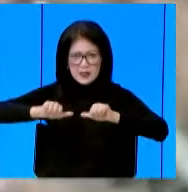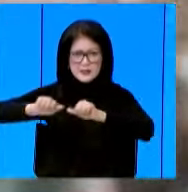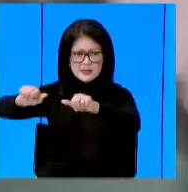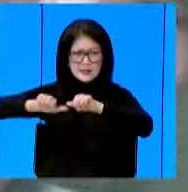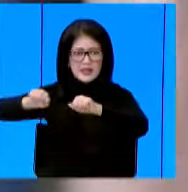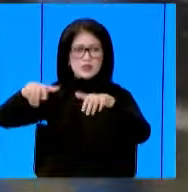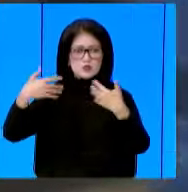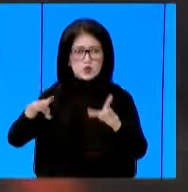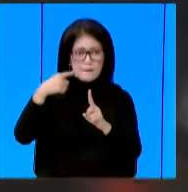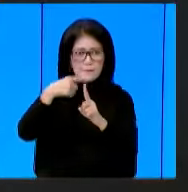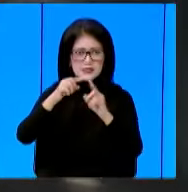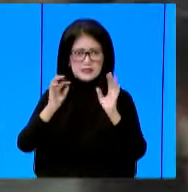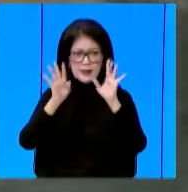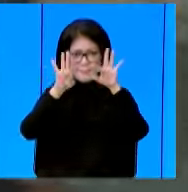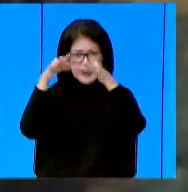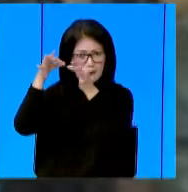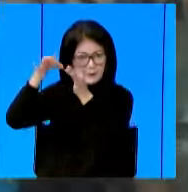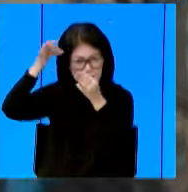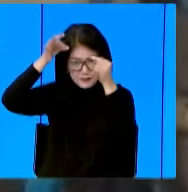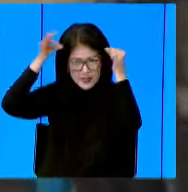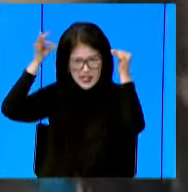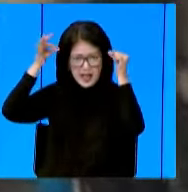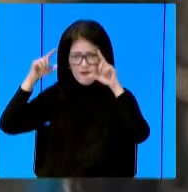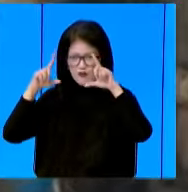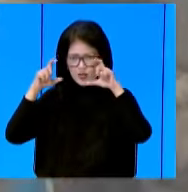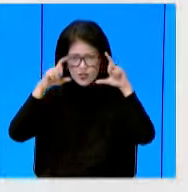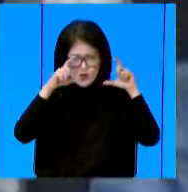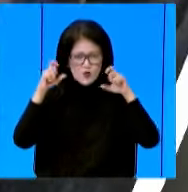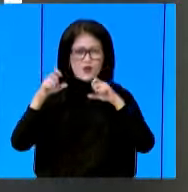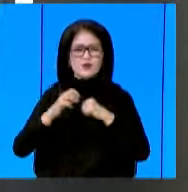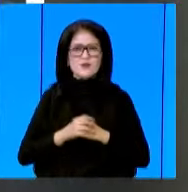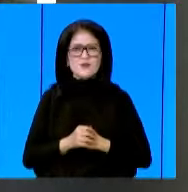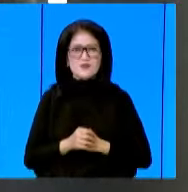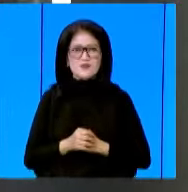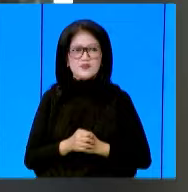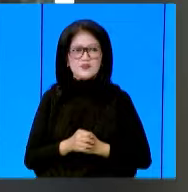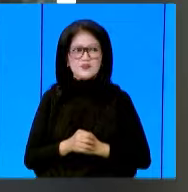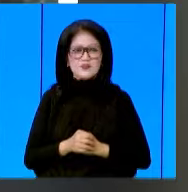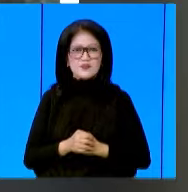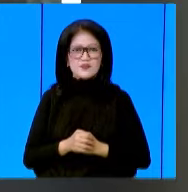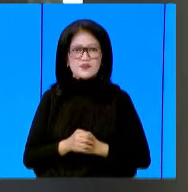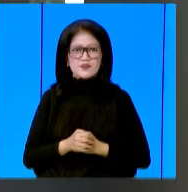mengabadikan momen spesial dengan hewan kurbannya di spot foto yang disediakan.